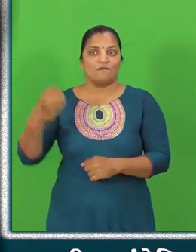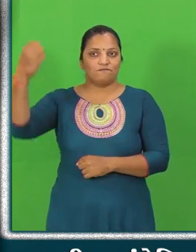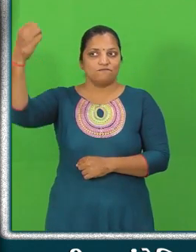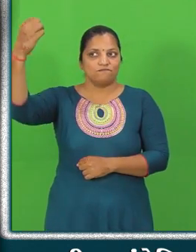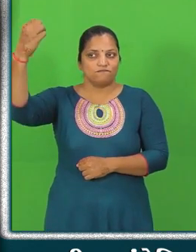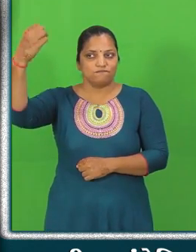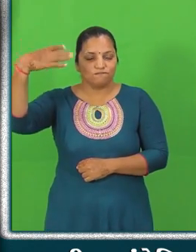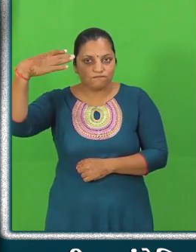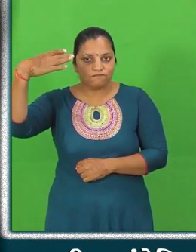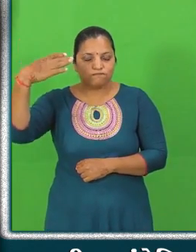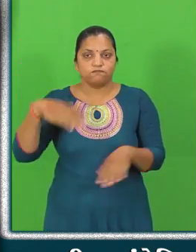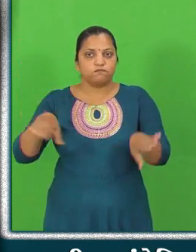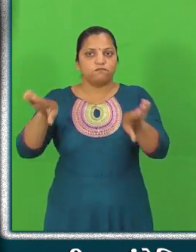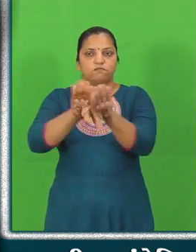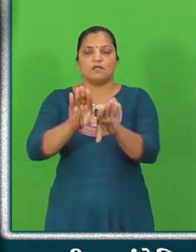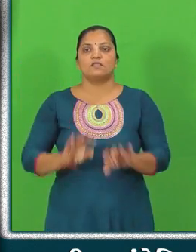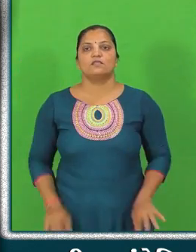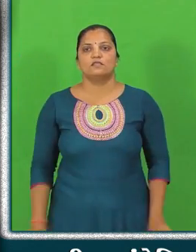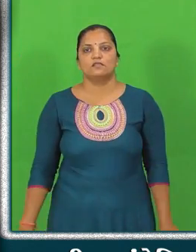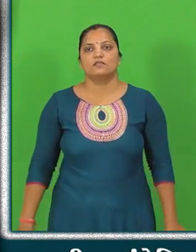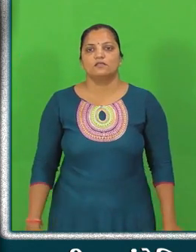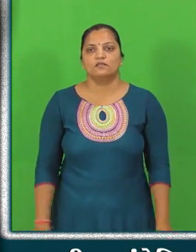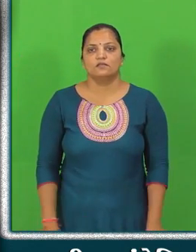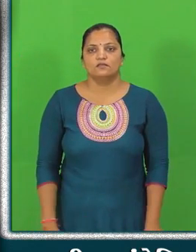એટલે પ્રેક્ટિકલ દેખાય.